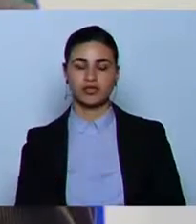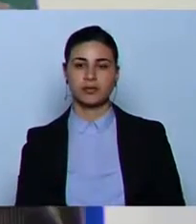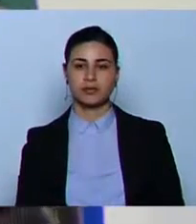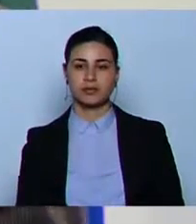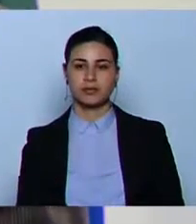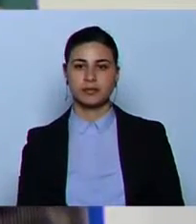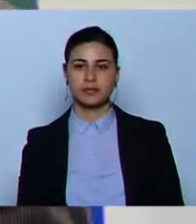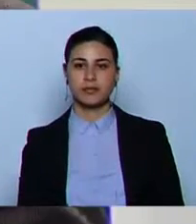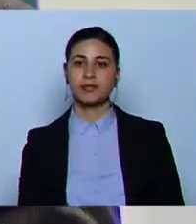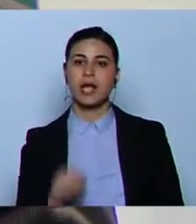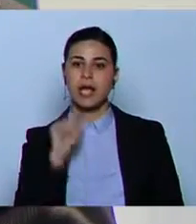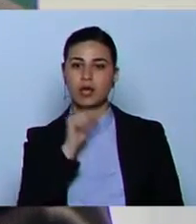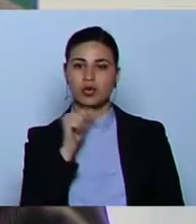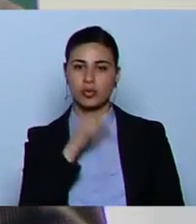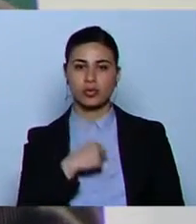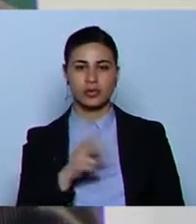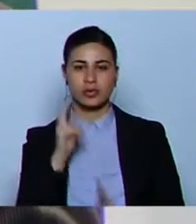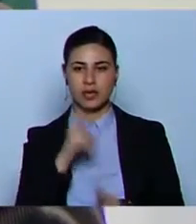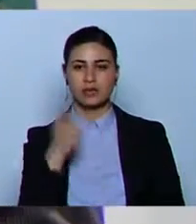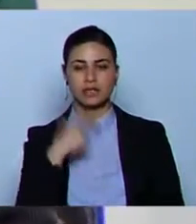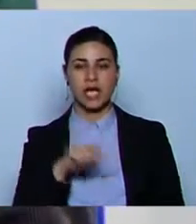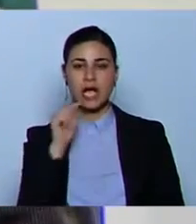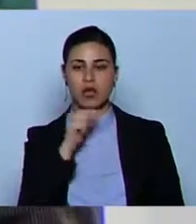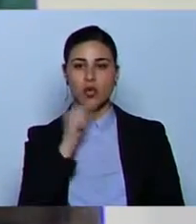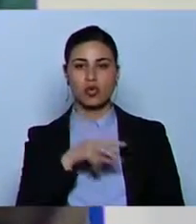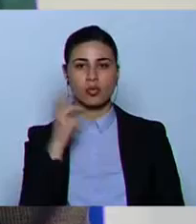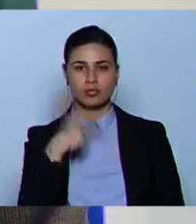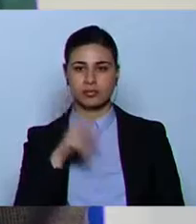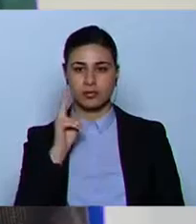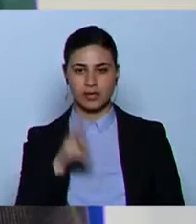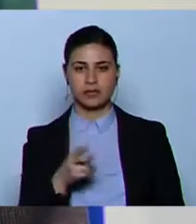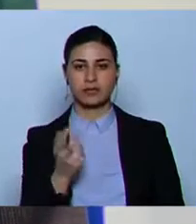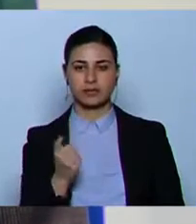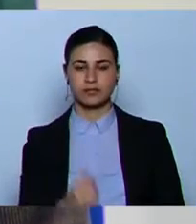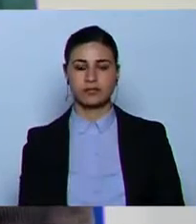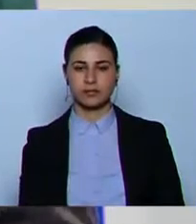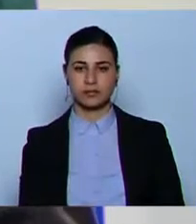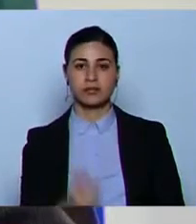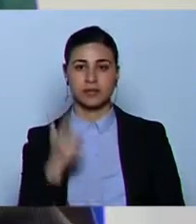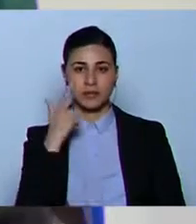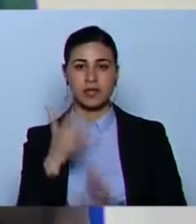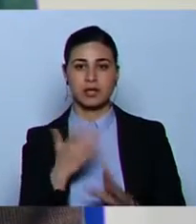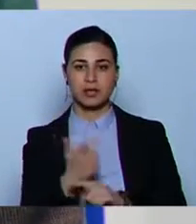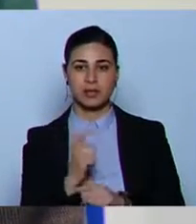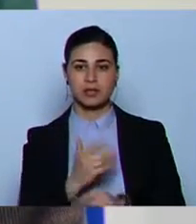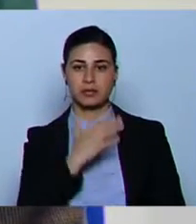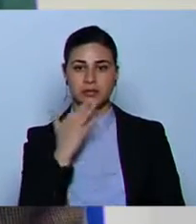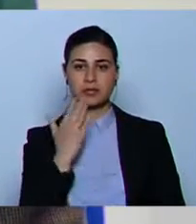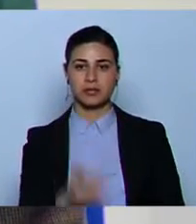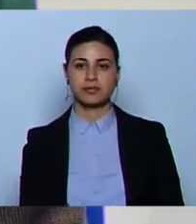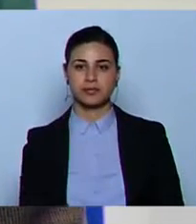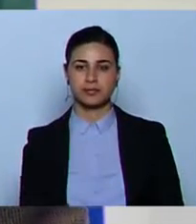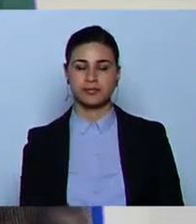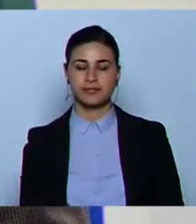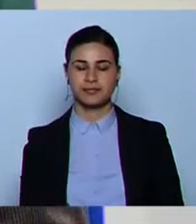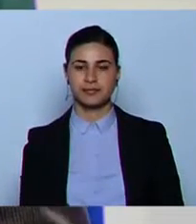ა ეკონომიკურ მე და მე არა ვარ ეკონომისტი, მით უფრო. კედა გამომდინარე. ძალიან კარგი. ა